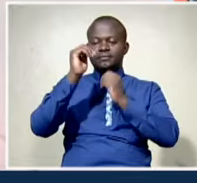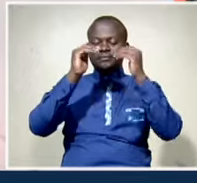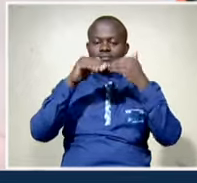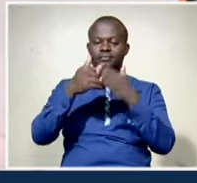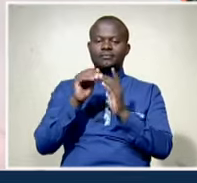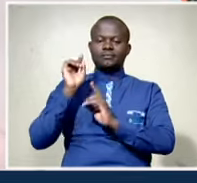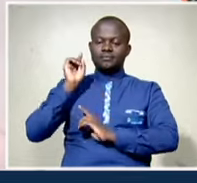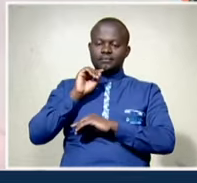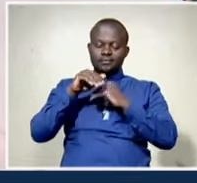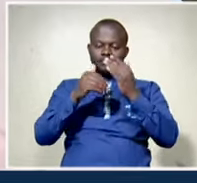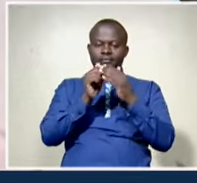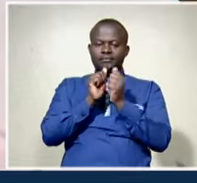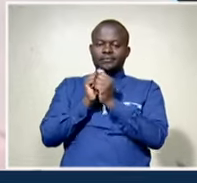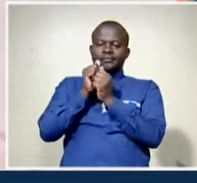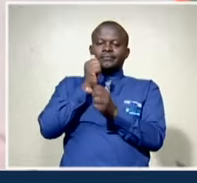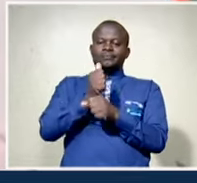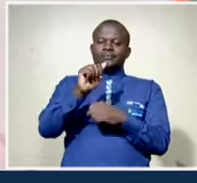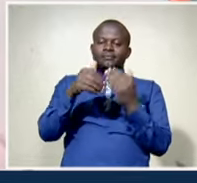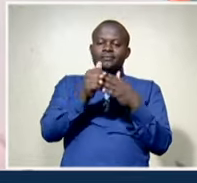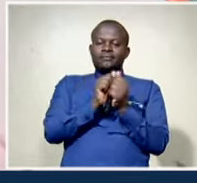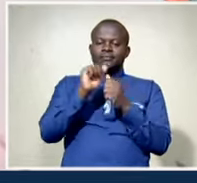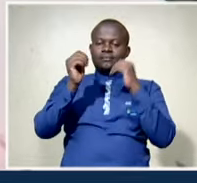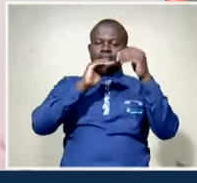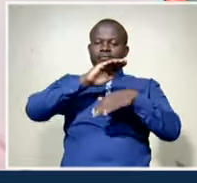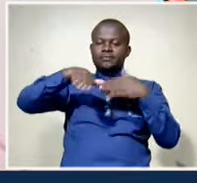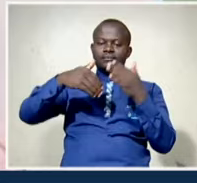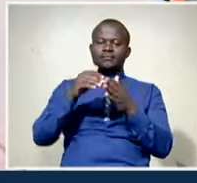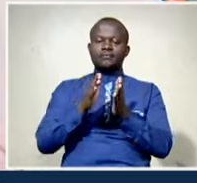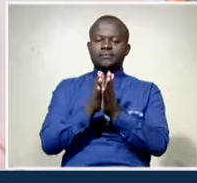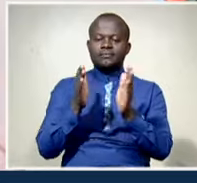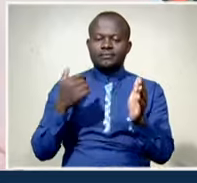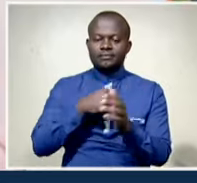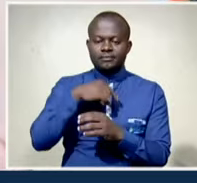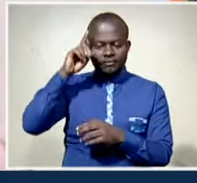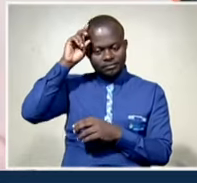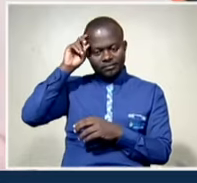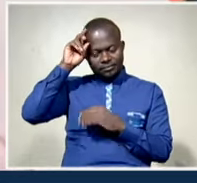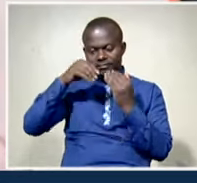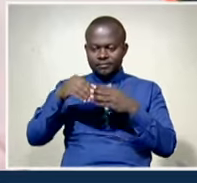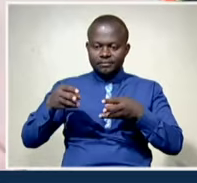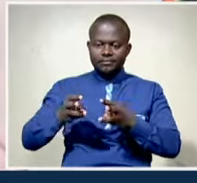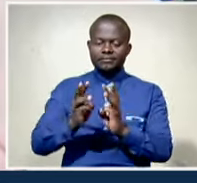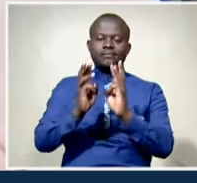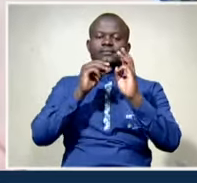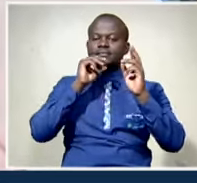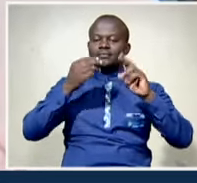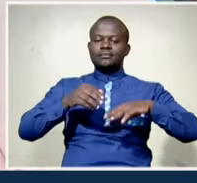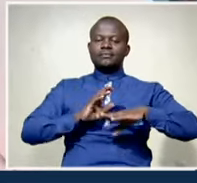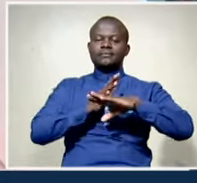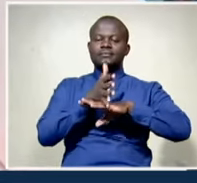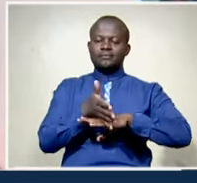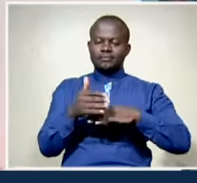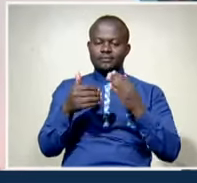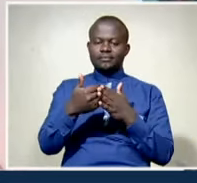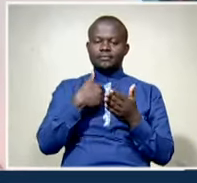zaba iz'umutekano zaba iz'abikorera ndetse n'izindi nzego zose muri rusange twabitekerejeho ku buryo hatabaho kurengera